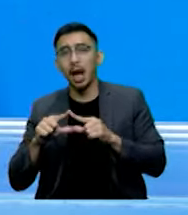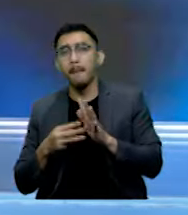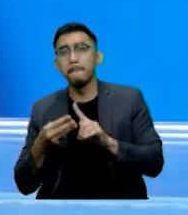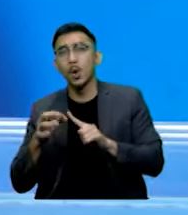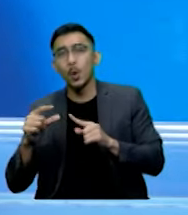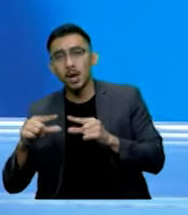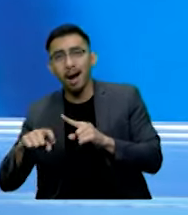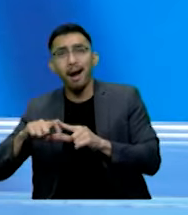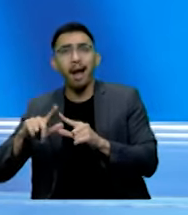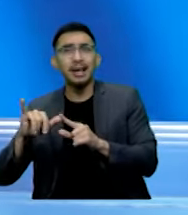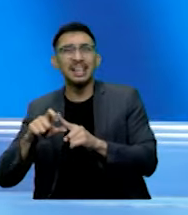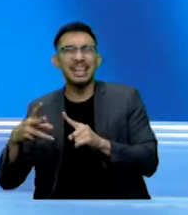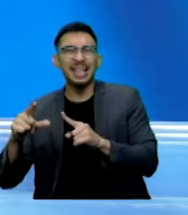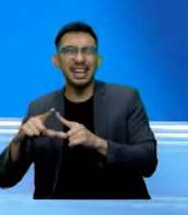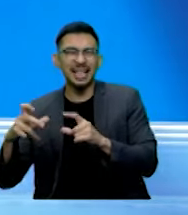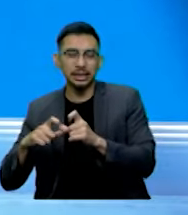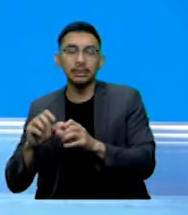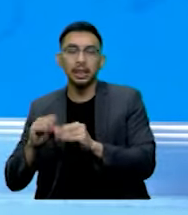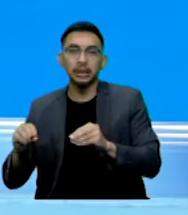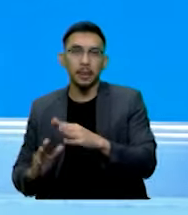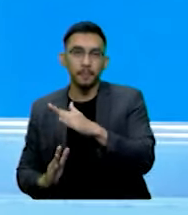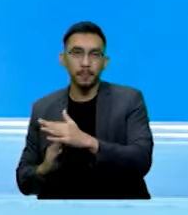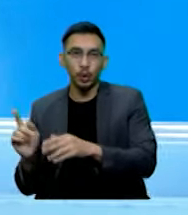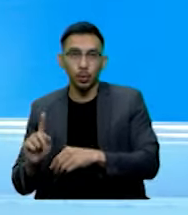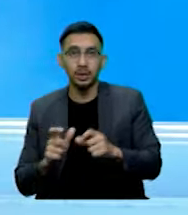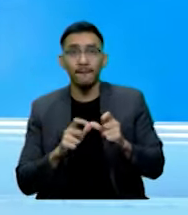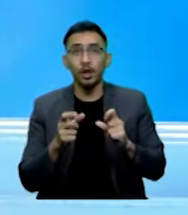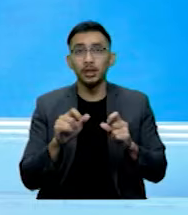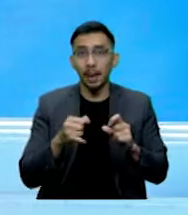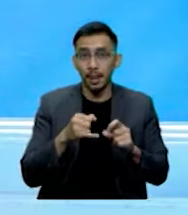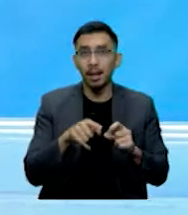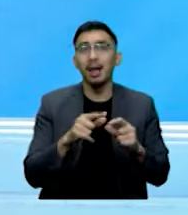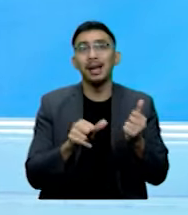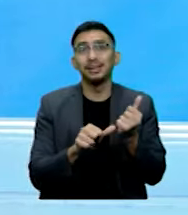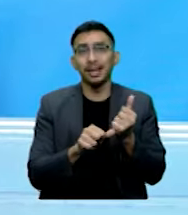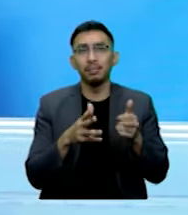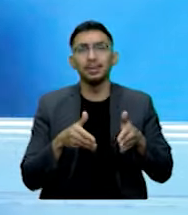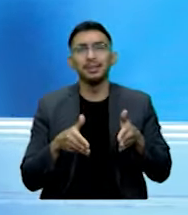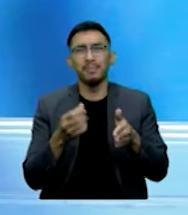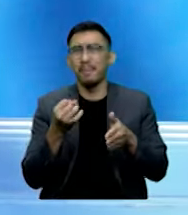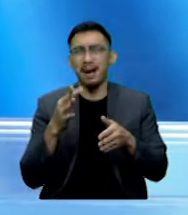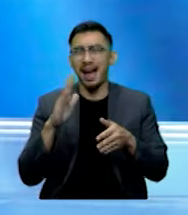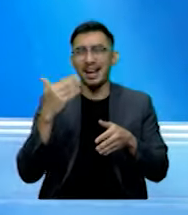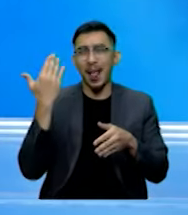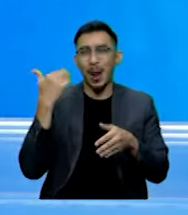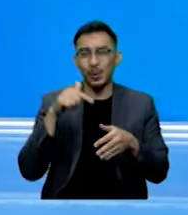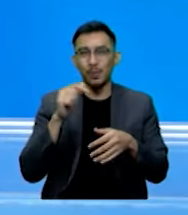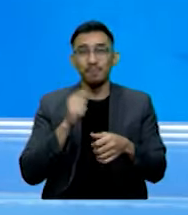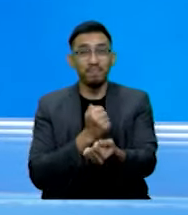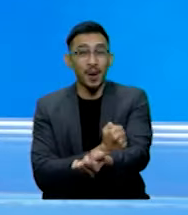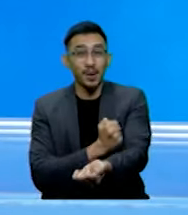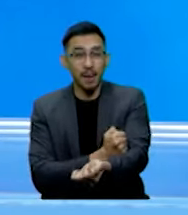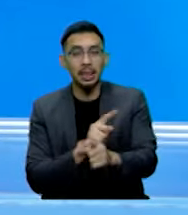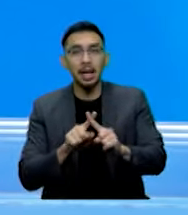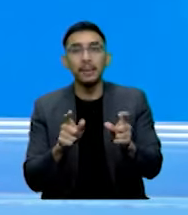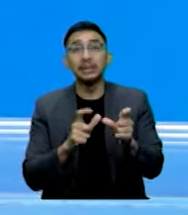Kalideres dibebas tugaskan. Saiful Jamil dan asistennya ditangkap di tengah jalan beberapa waktu lalu terkait kasus penyalahgunaan narkoba. Namun